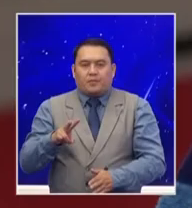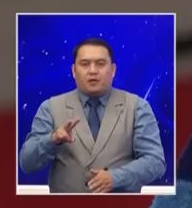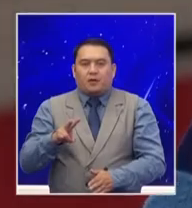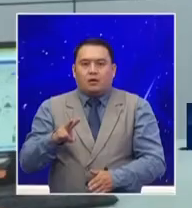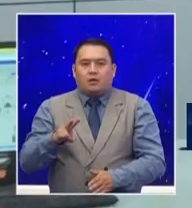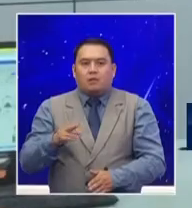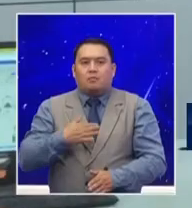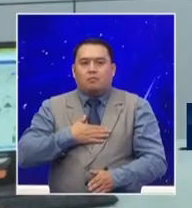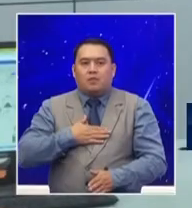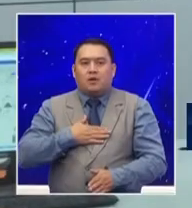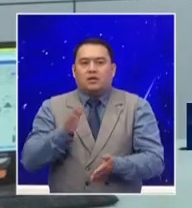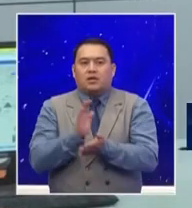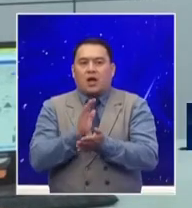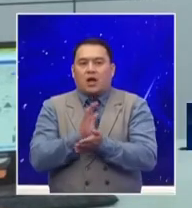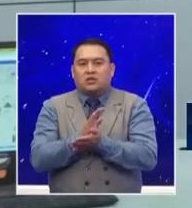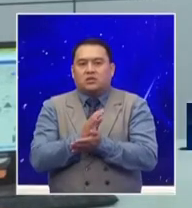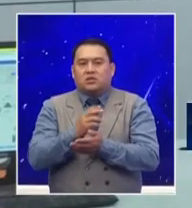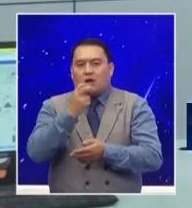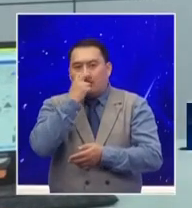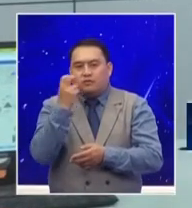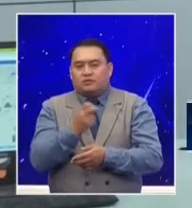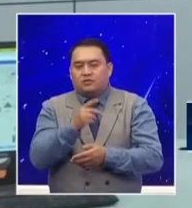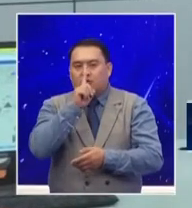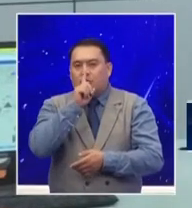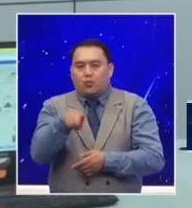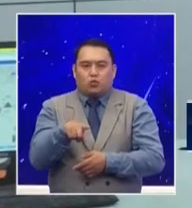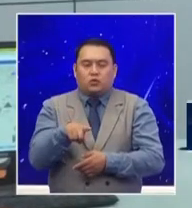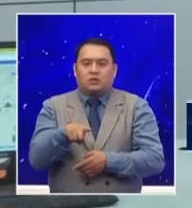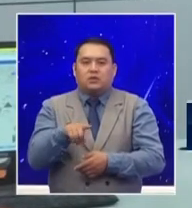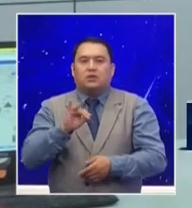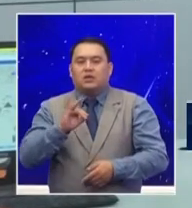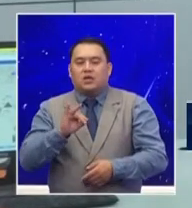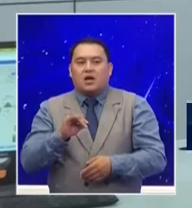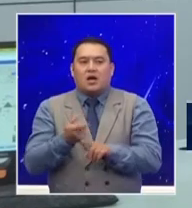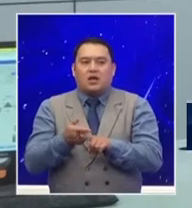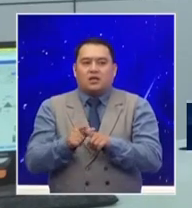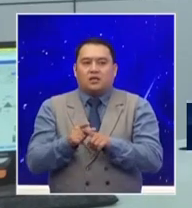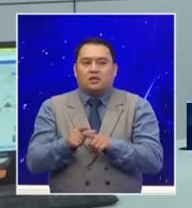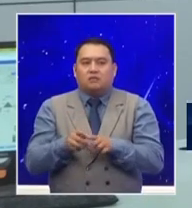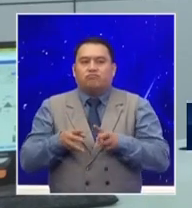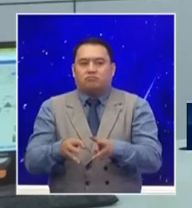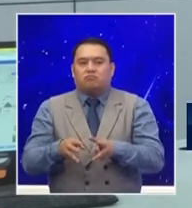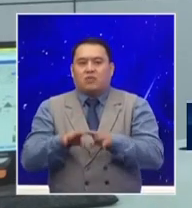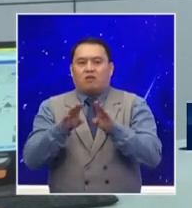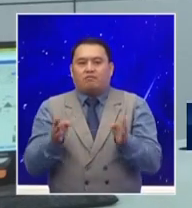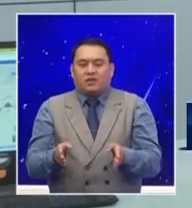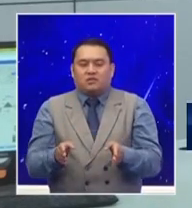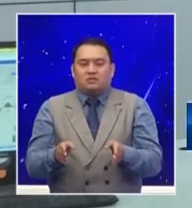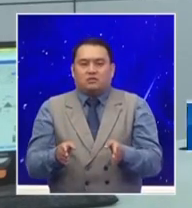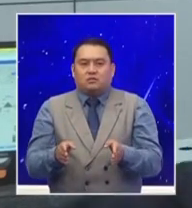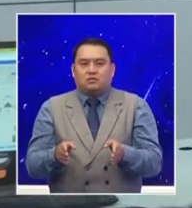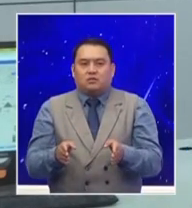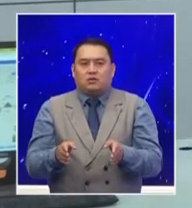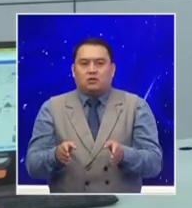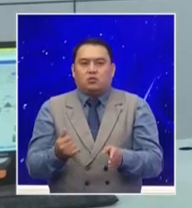практически мы не засоряем, ни территорию не будет засоряться, и эти выхлопы с печи – минимальные выбросы.